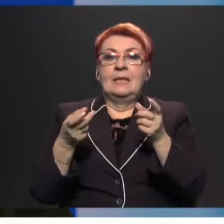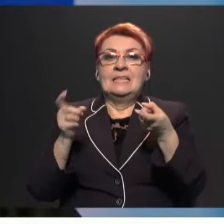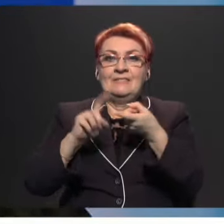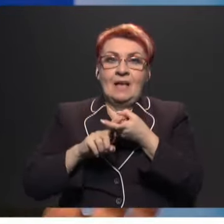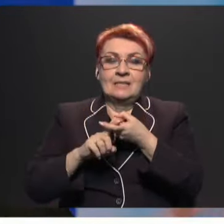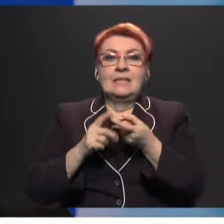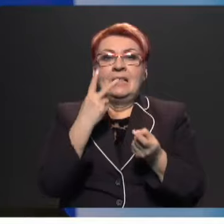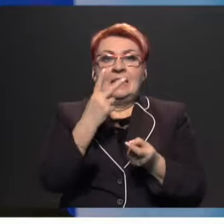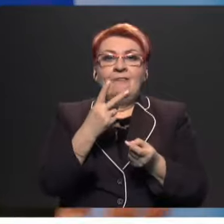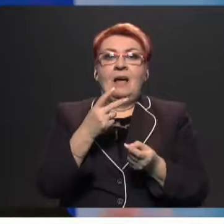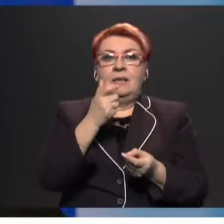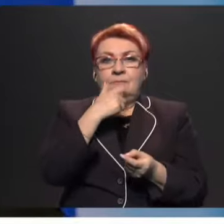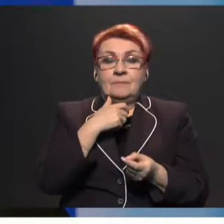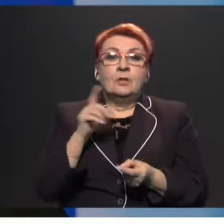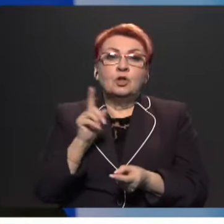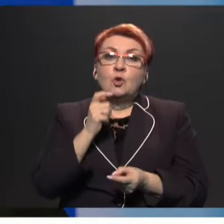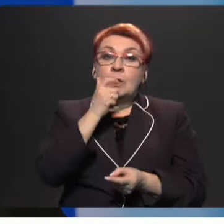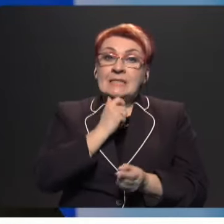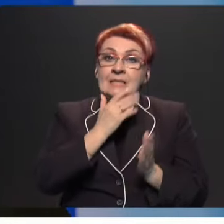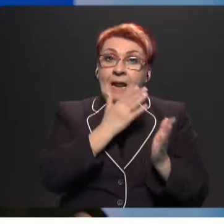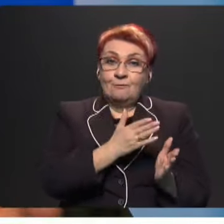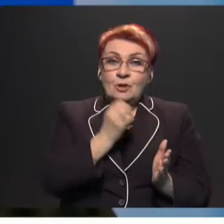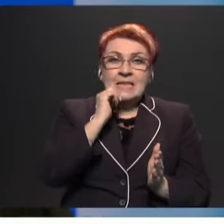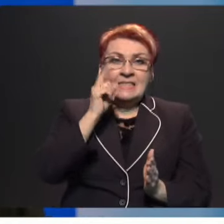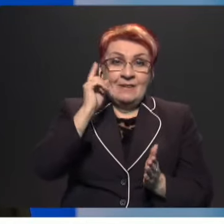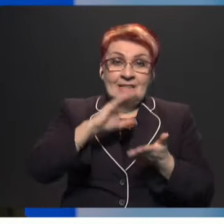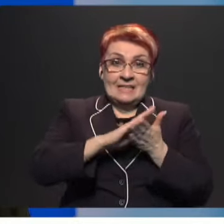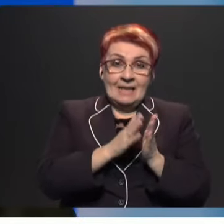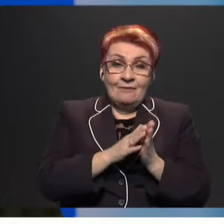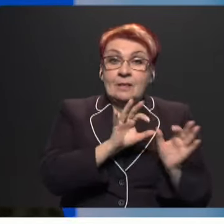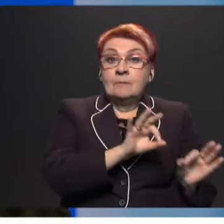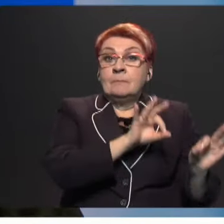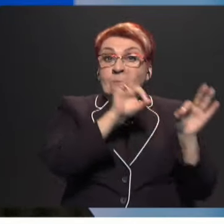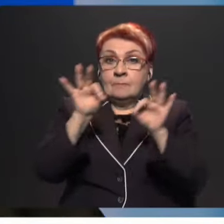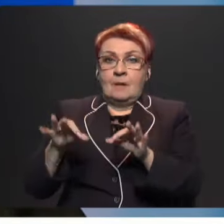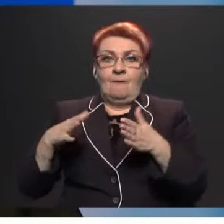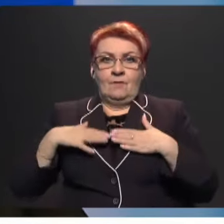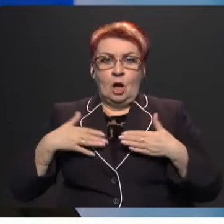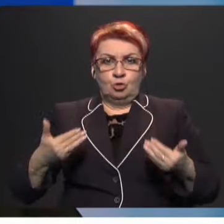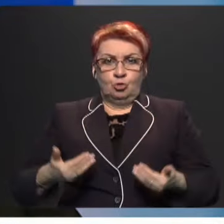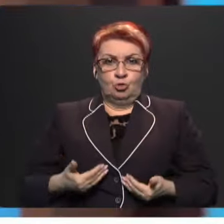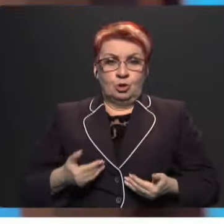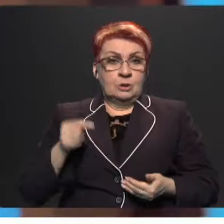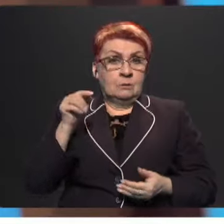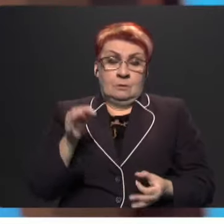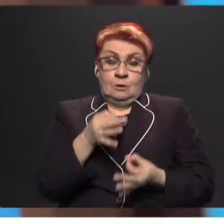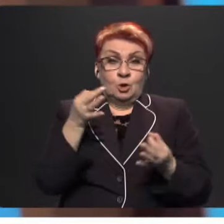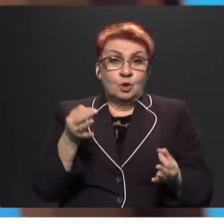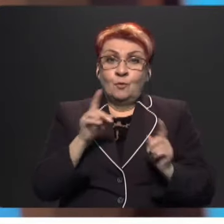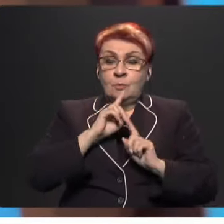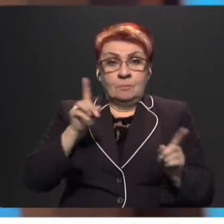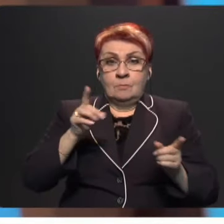Ну, в принципе, все, что связано с нравственностью из Ветхого Завета, мы перенесли в нашу жизнь. Там нет ничего такого,